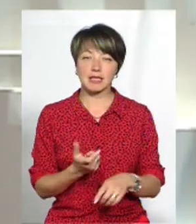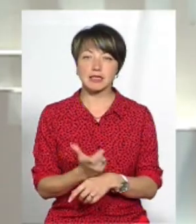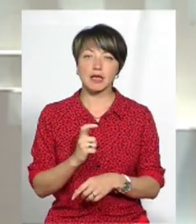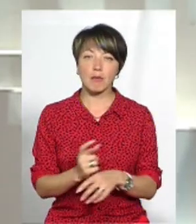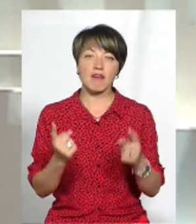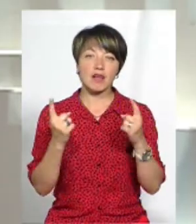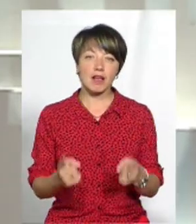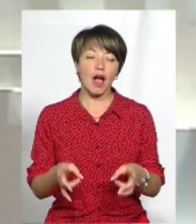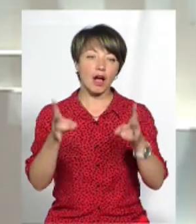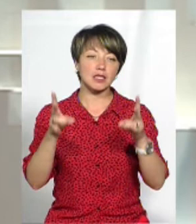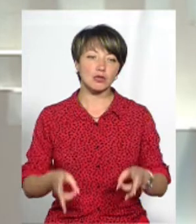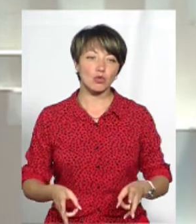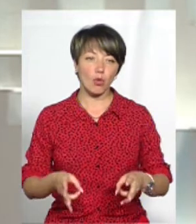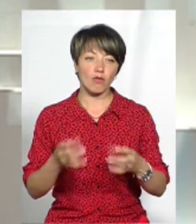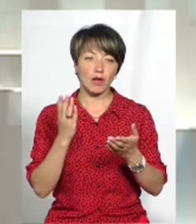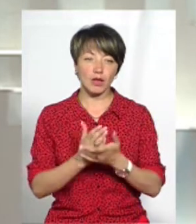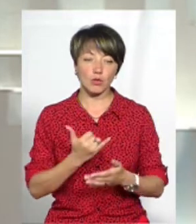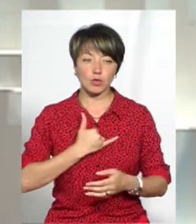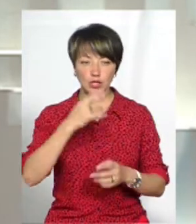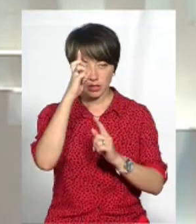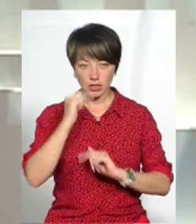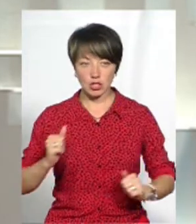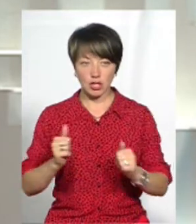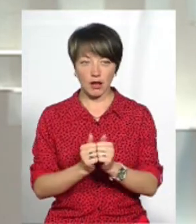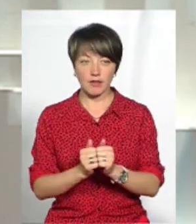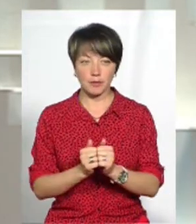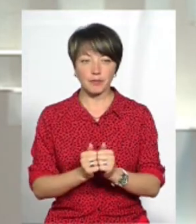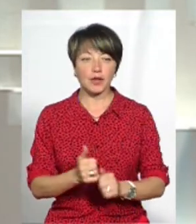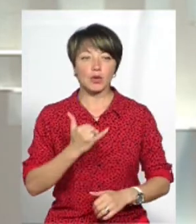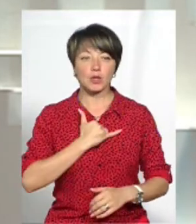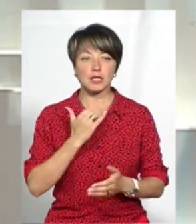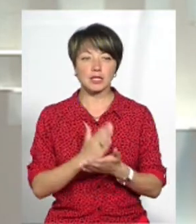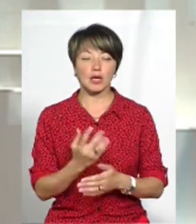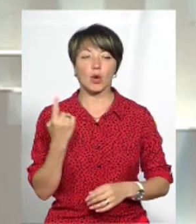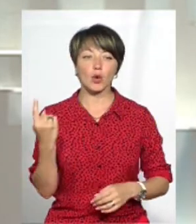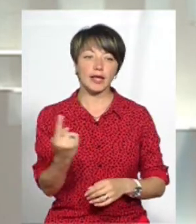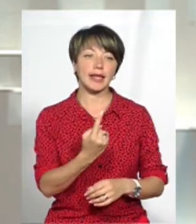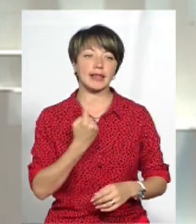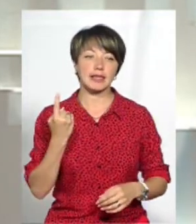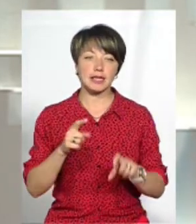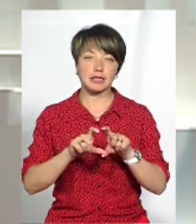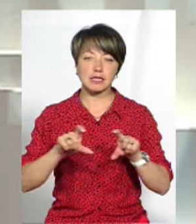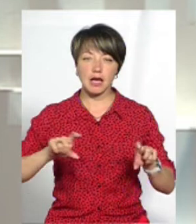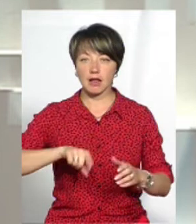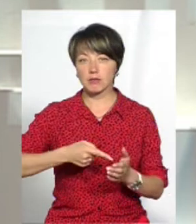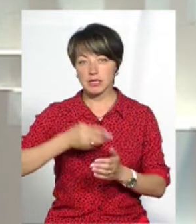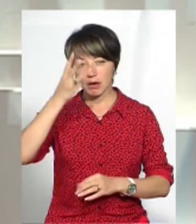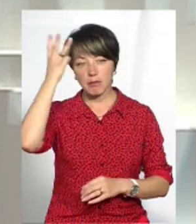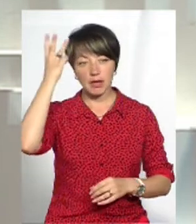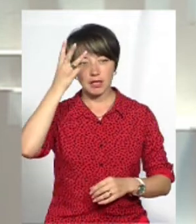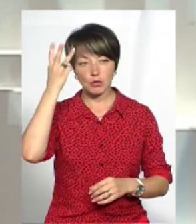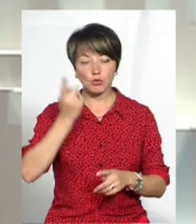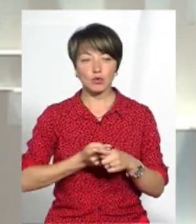сама велика катастрофа, яка є сьогодні в нашій державі. В нас є один єдиний заклад в місті